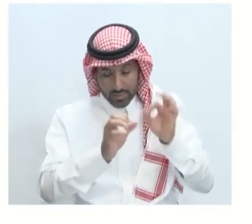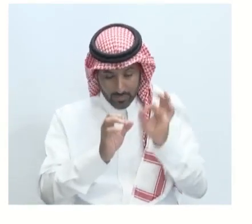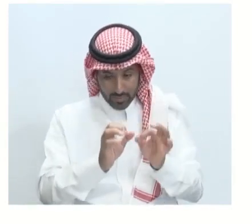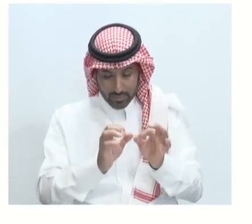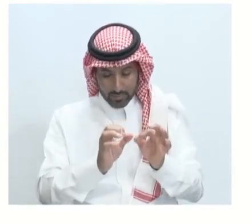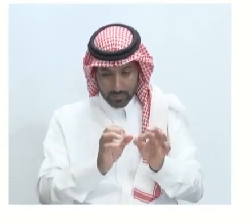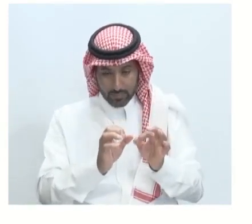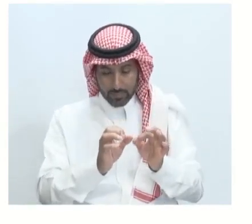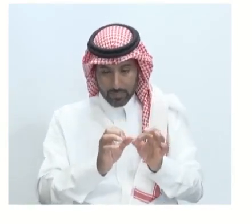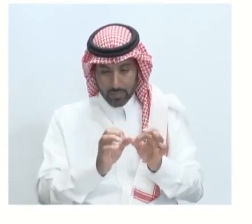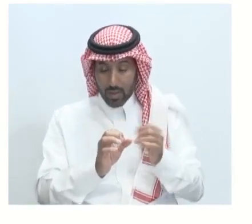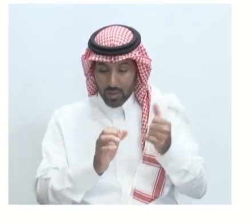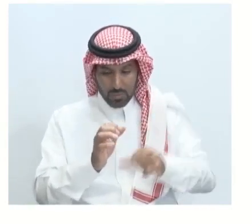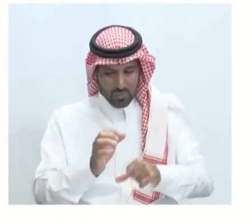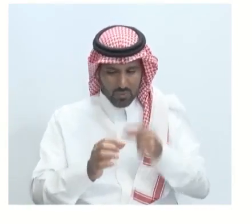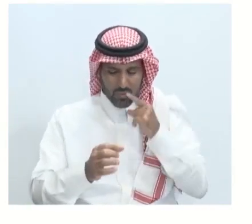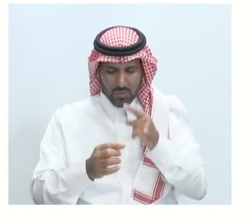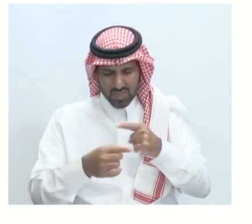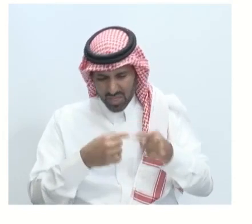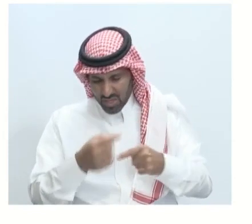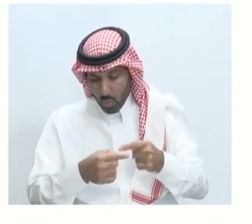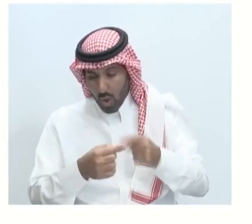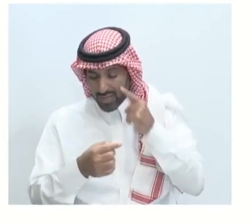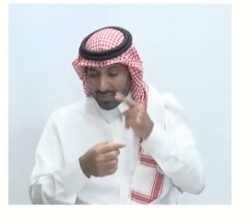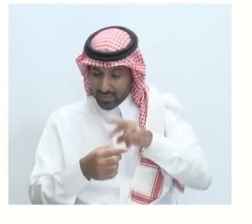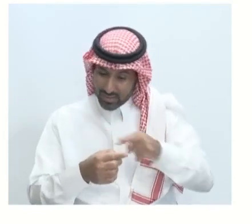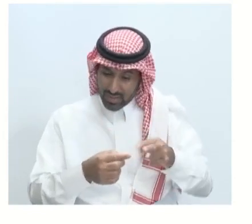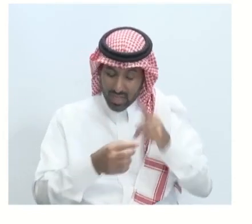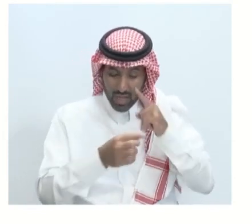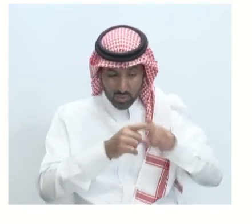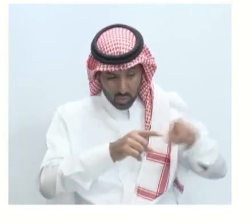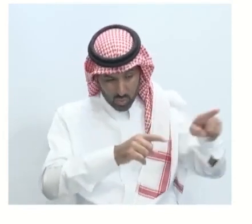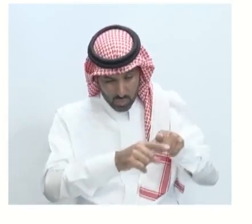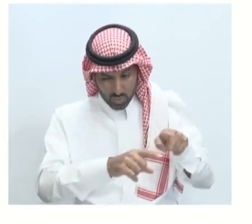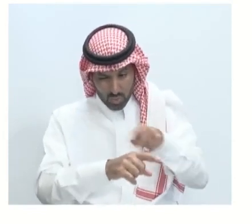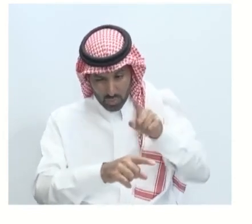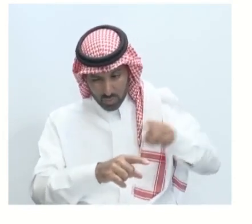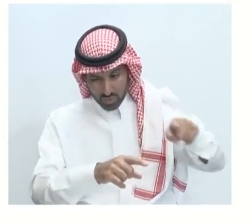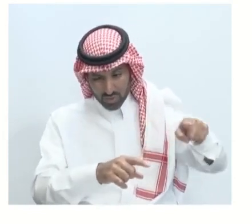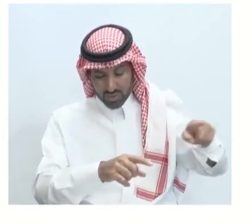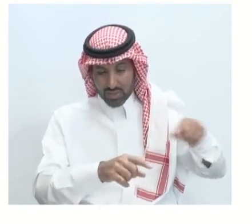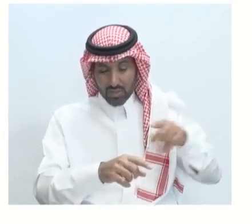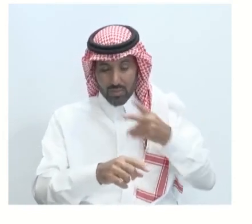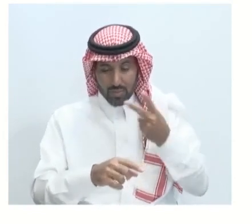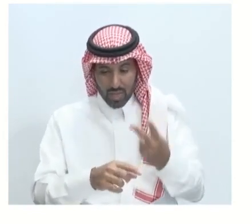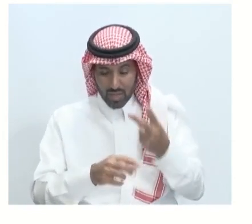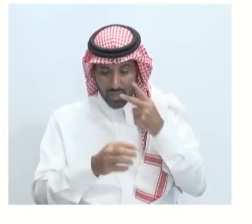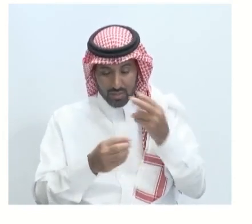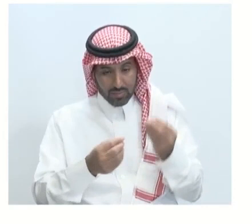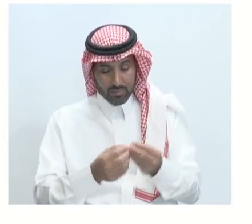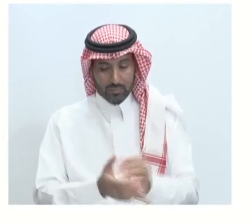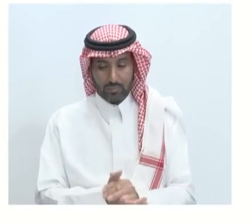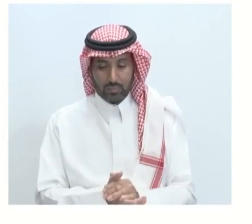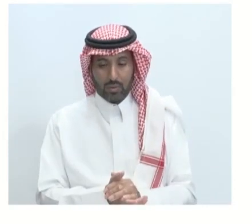العيب سيتلاشى تماما ل طولين موجي معينين ولكن لا يمكن جمع اكثر من لونين